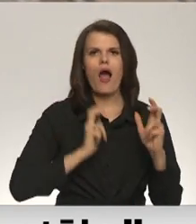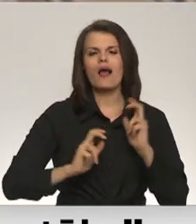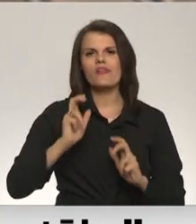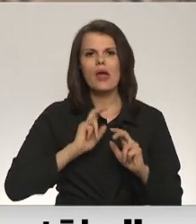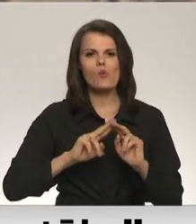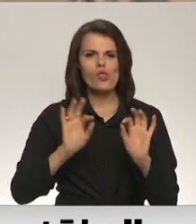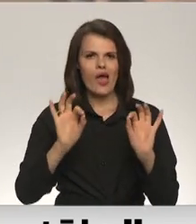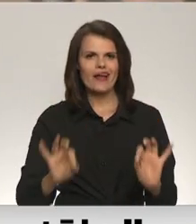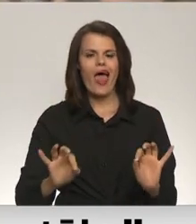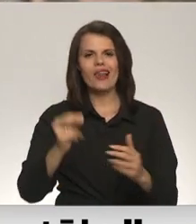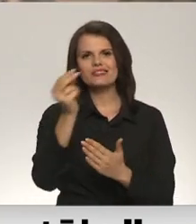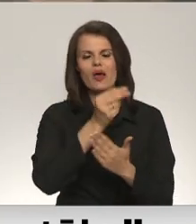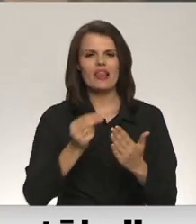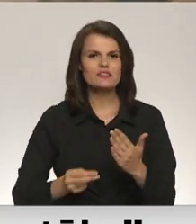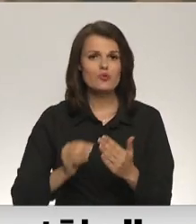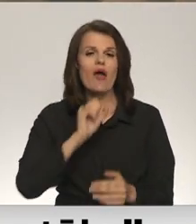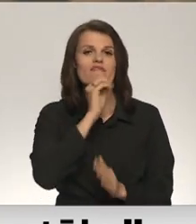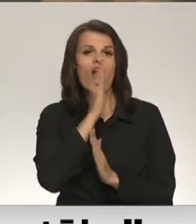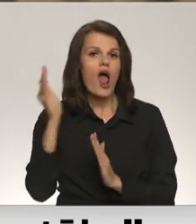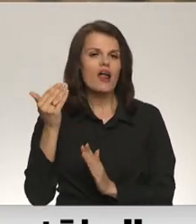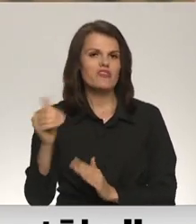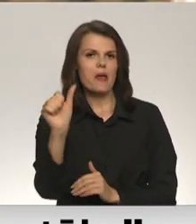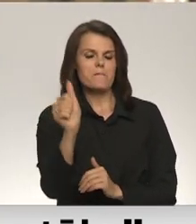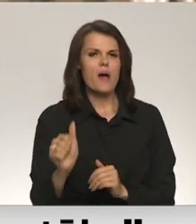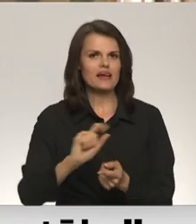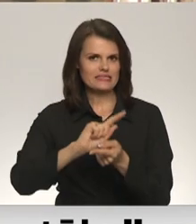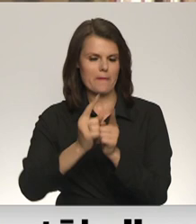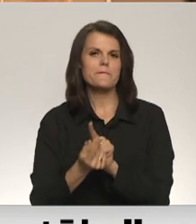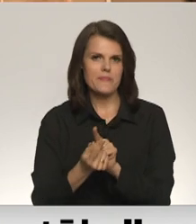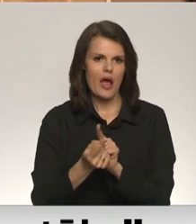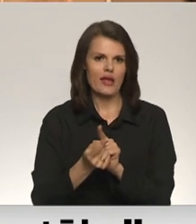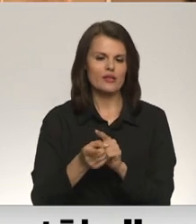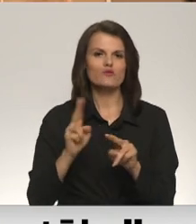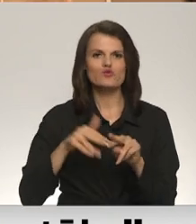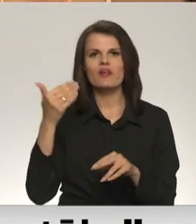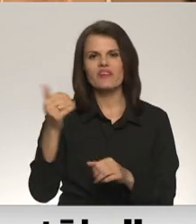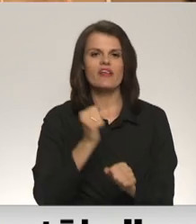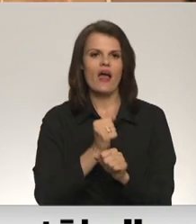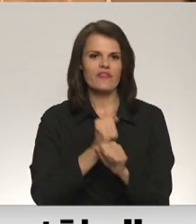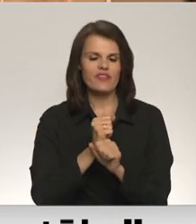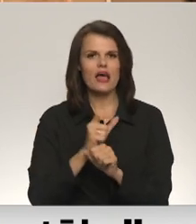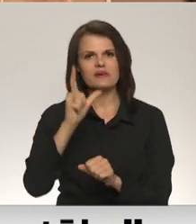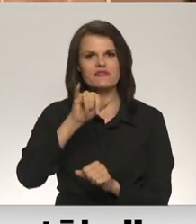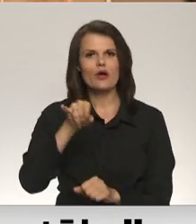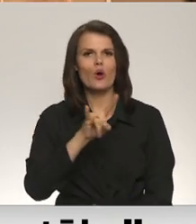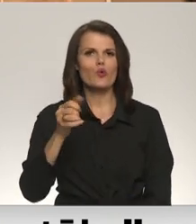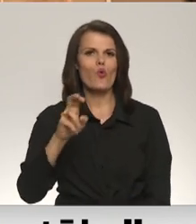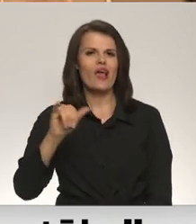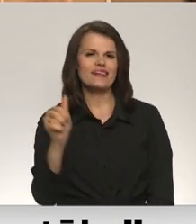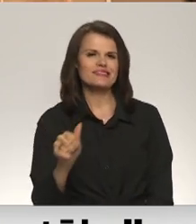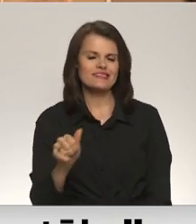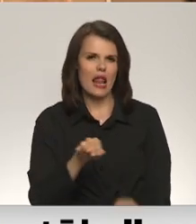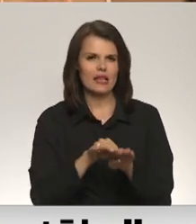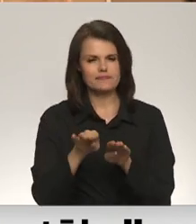akadēmisma un realisma glezniecība. Vēlāk viņa mākslas stilistika mainās, un Rozentāla darbos ienāk jugendstilam raksturīgie